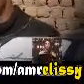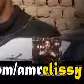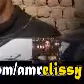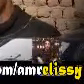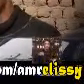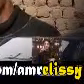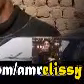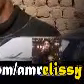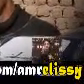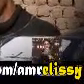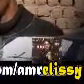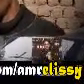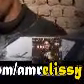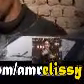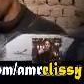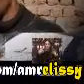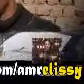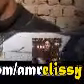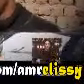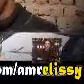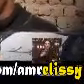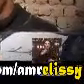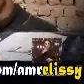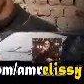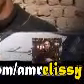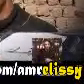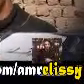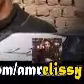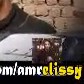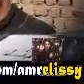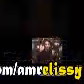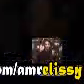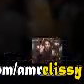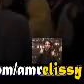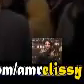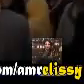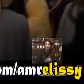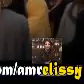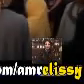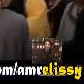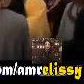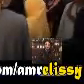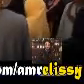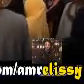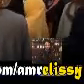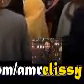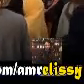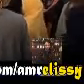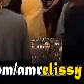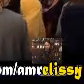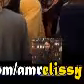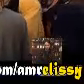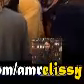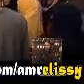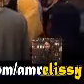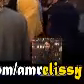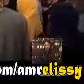وعباء لمراتي، وبارك الله فيه.